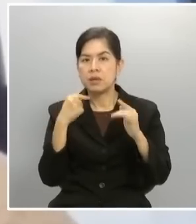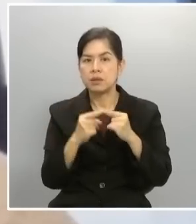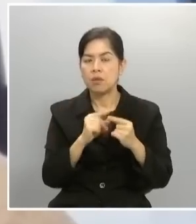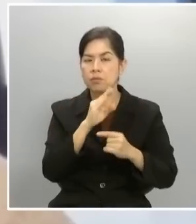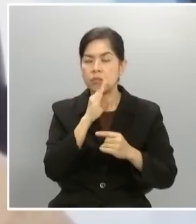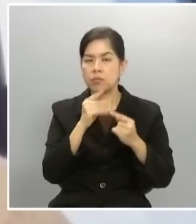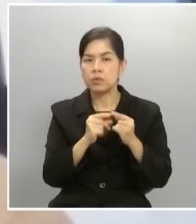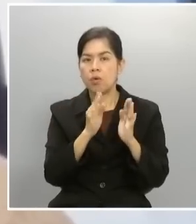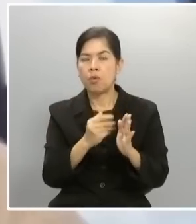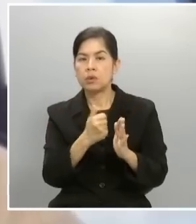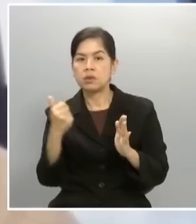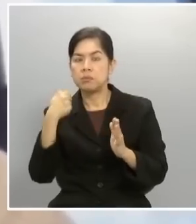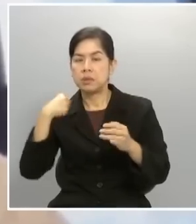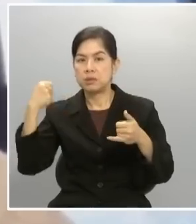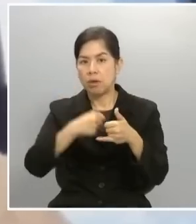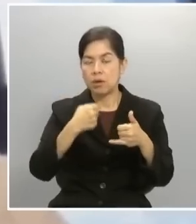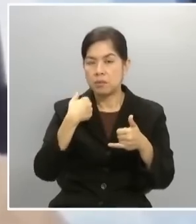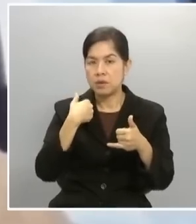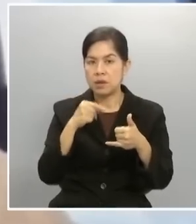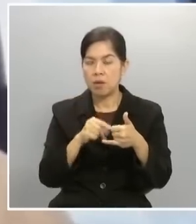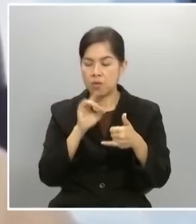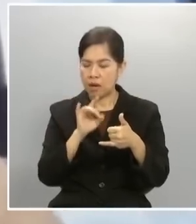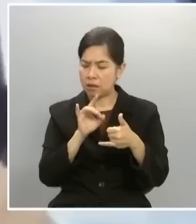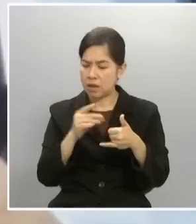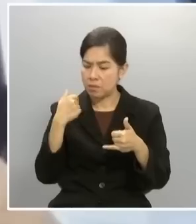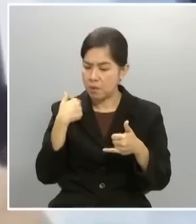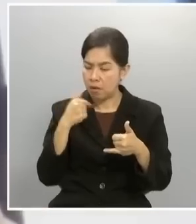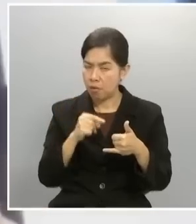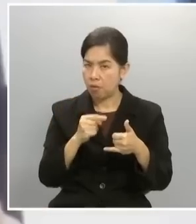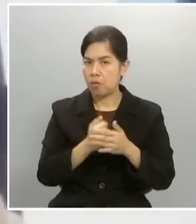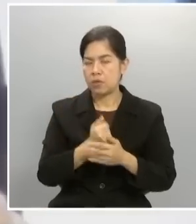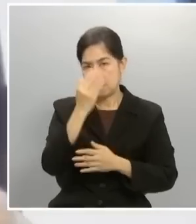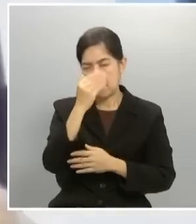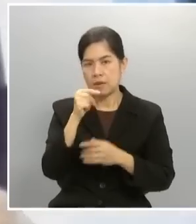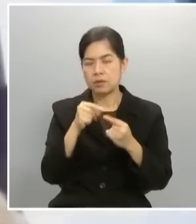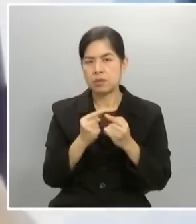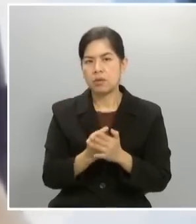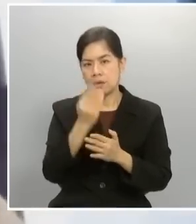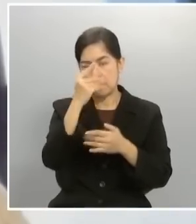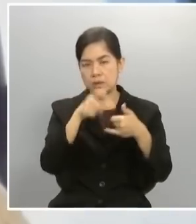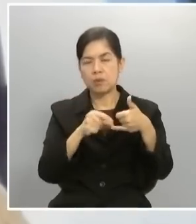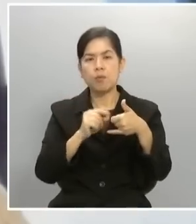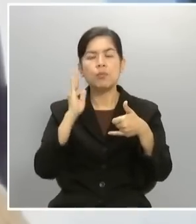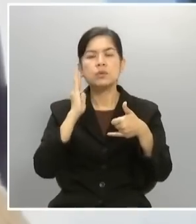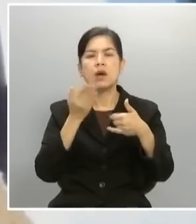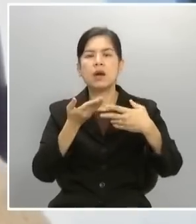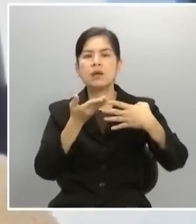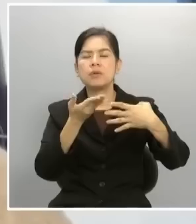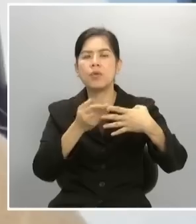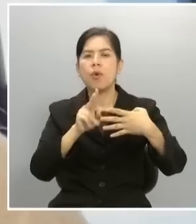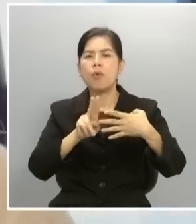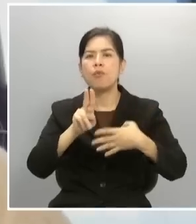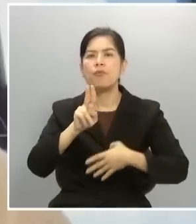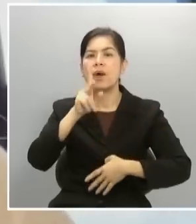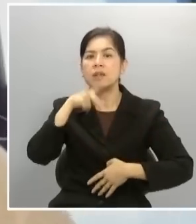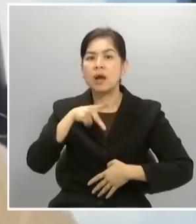มาหรือเปล่ายเออปีหรืออาจจะไปรู้สึกว่าแบบปีไม่ใช่ไม่ใช่ชายคนนี้หรือเปล่าค่ะนะฮะเดี๋ยวผม